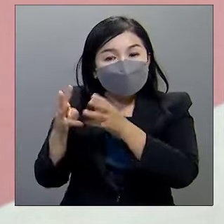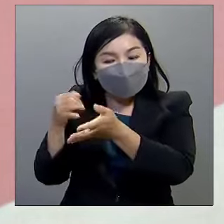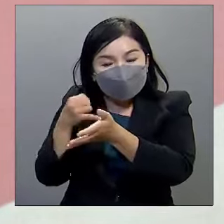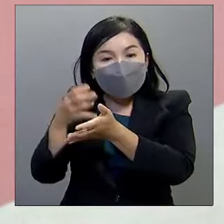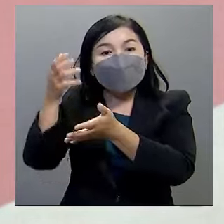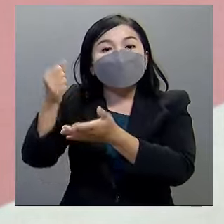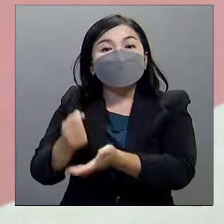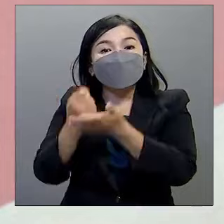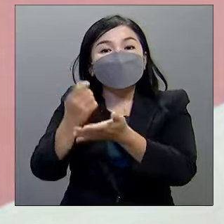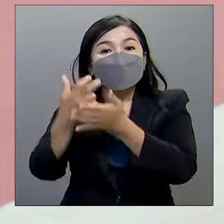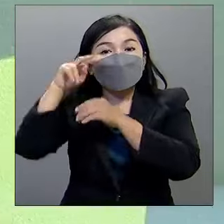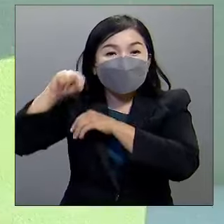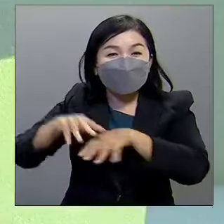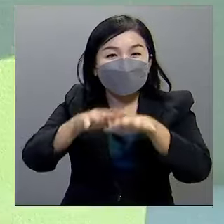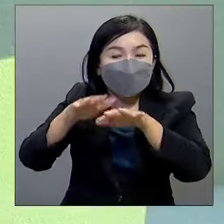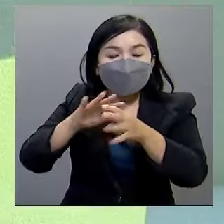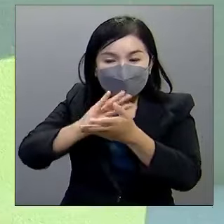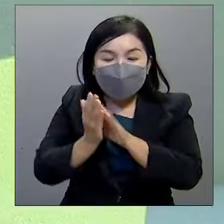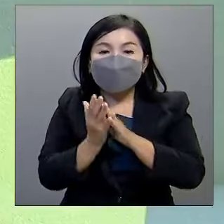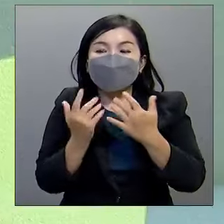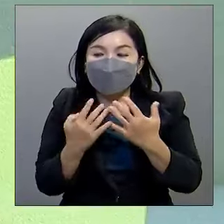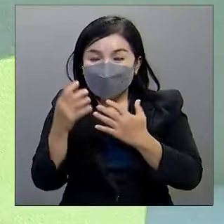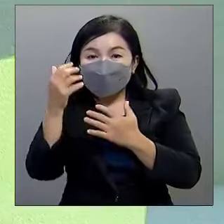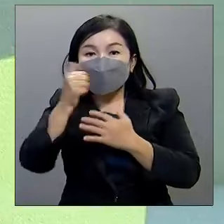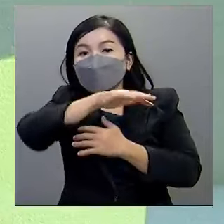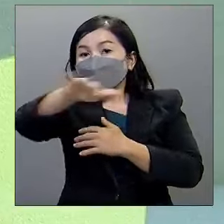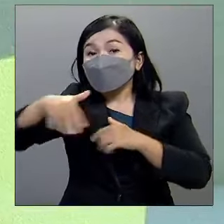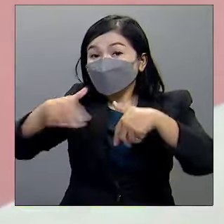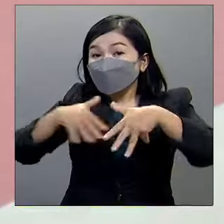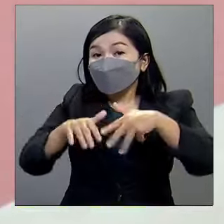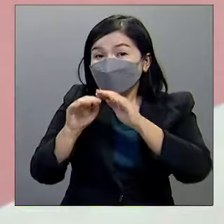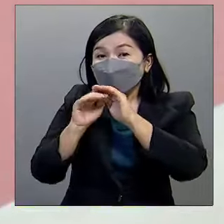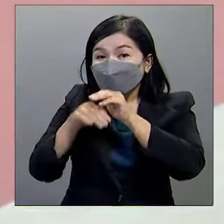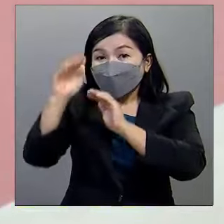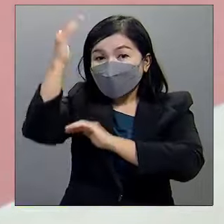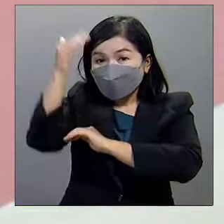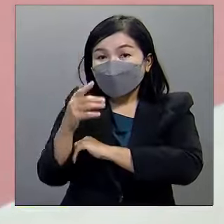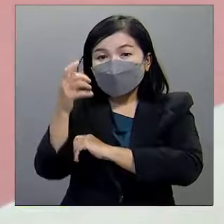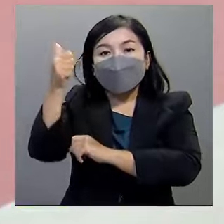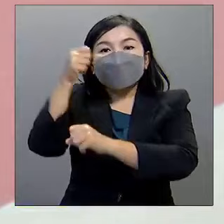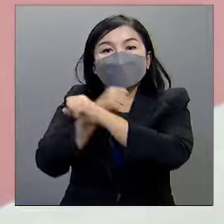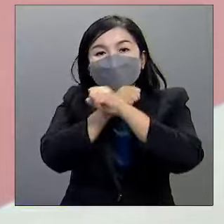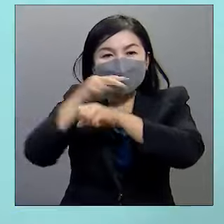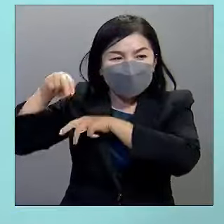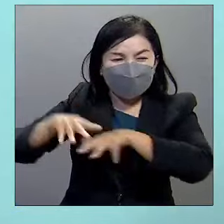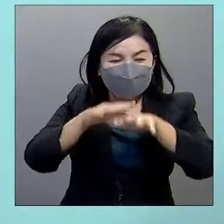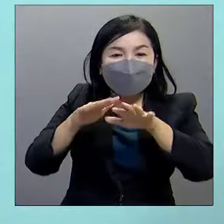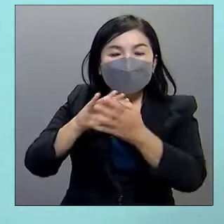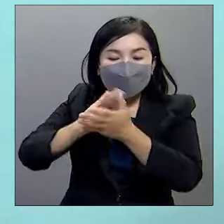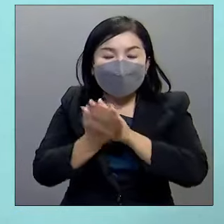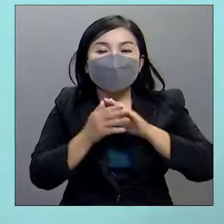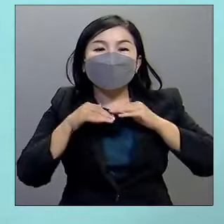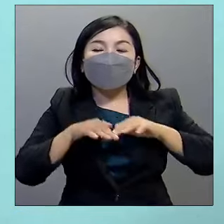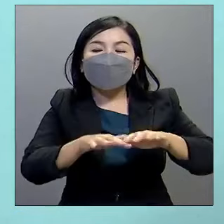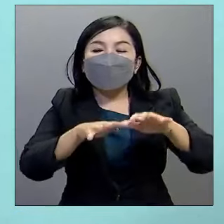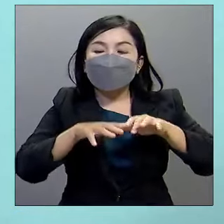าอ่ะโอเคน้ำอาจจะยังไม่หาย ทุกที่ก็จะมีทางมะพร้าวแบบนี้นะคะ น้ำก็เป็นช่วยการลดความแรงของน้ำที่มันพัดมา ใช่เห็นในรองทุกลงป้ายนี้เนี่